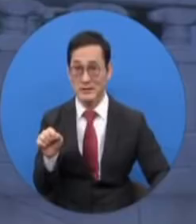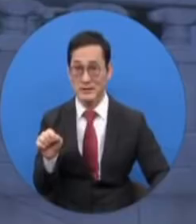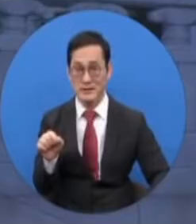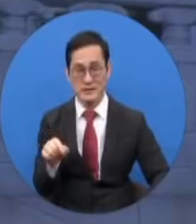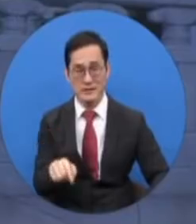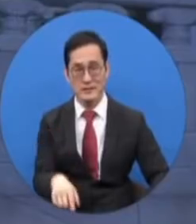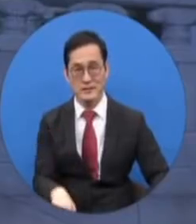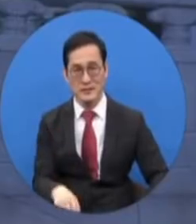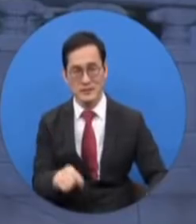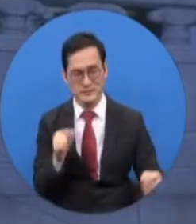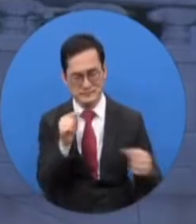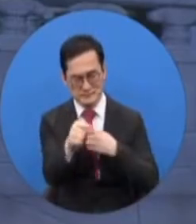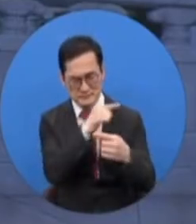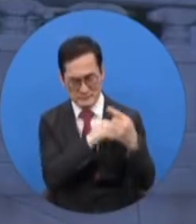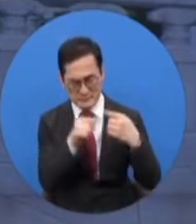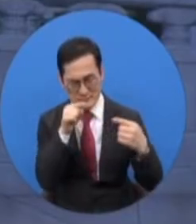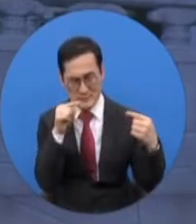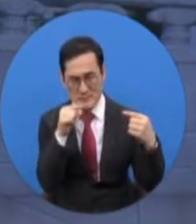수 있느냐